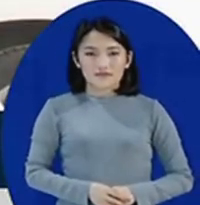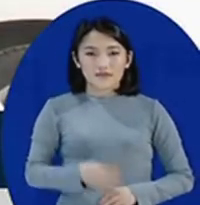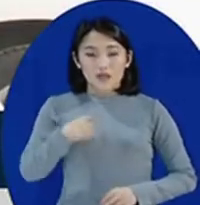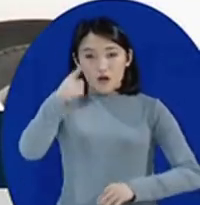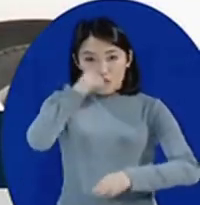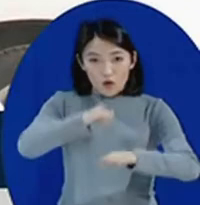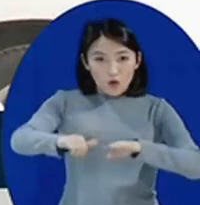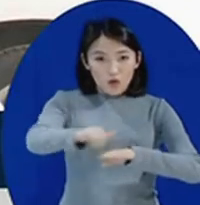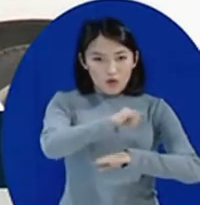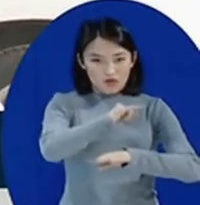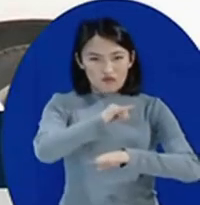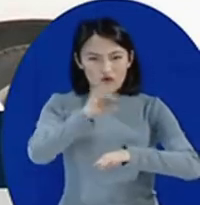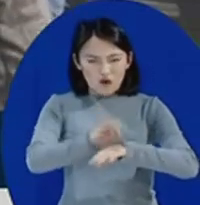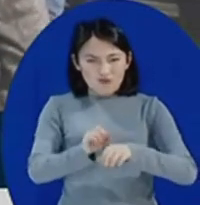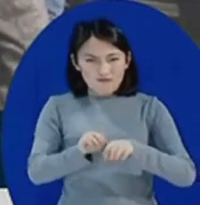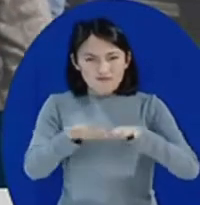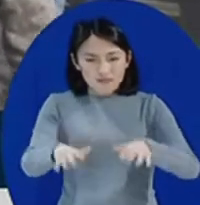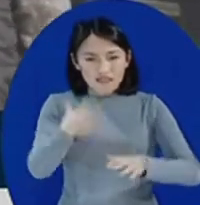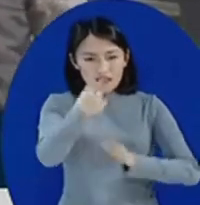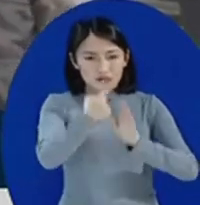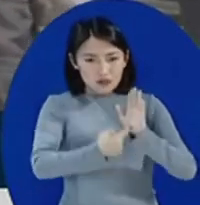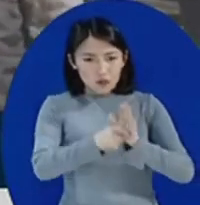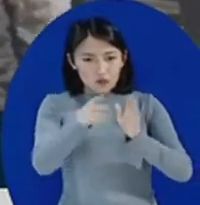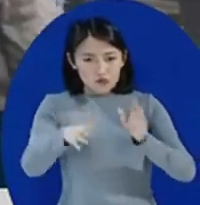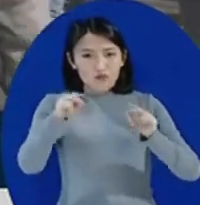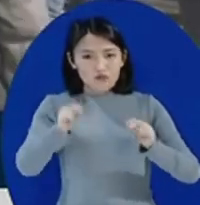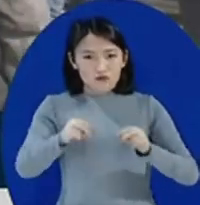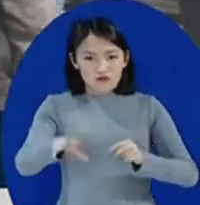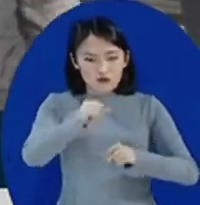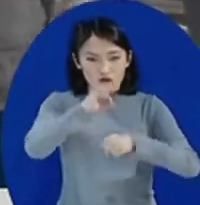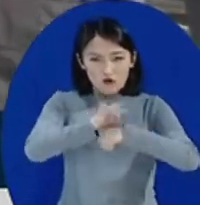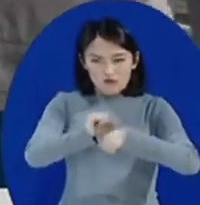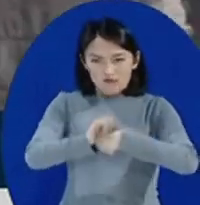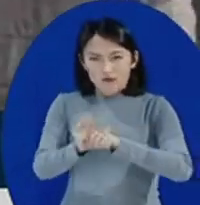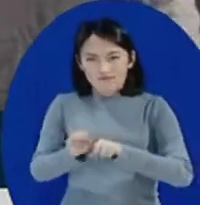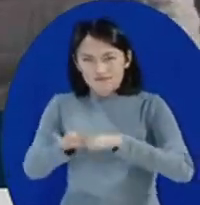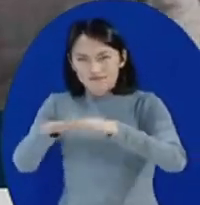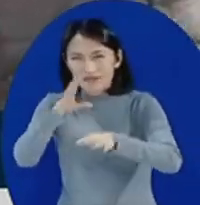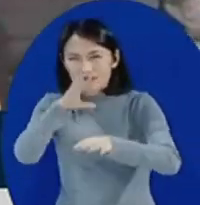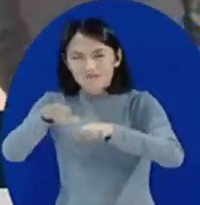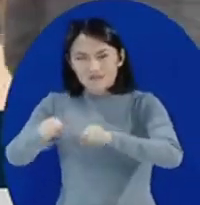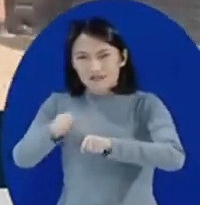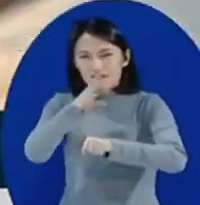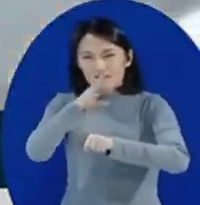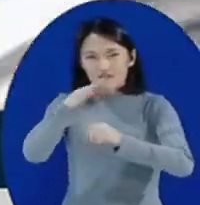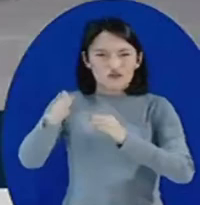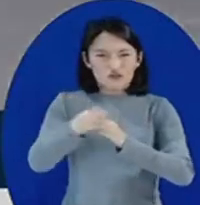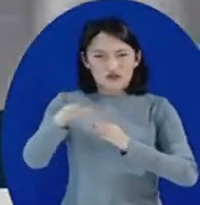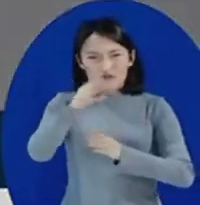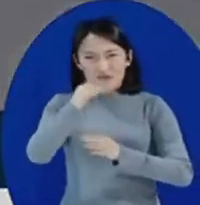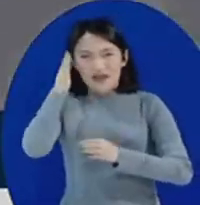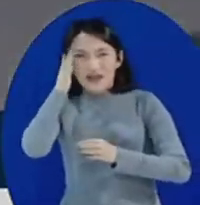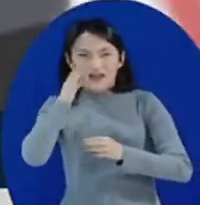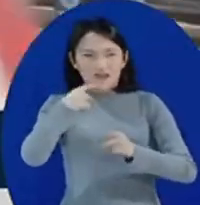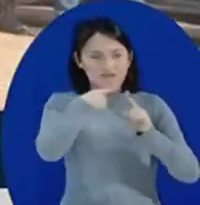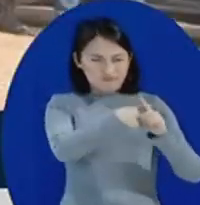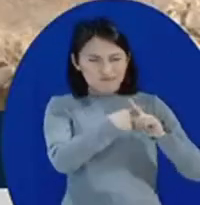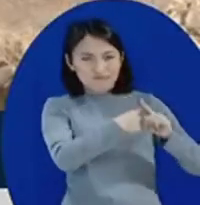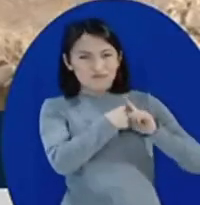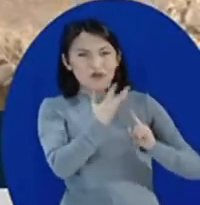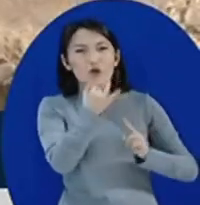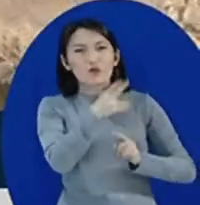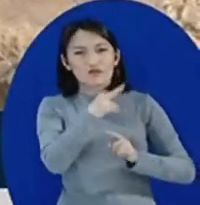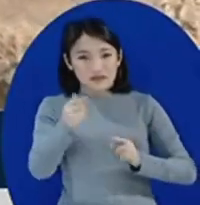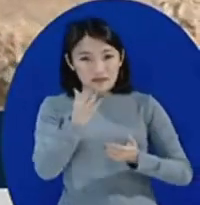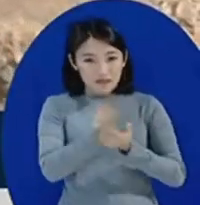Монгол улс дотооддоо халдвар алдаа 5 сар болох гэж байна. Энэ хугацаанд халдварын тархалтыг зогсоох зорилгоор хэд хэдэн удаа хатуу хөл хорой тогтоосон.